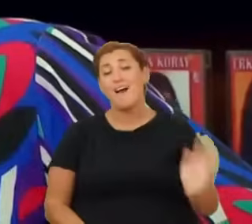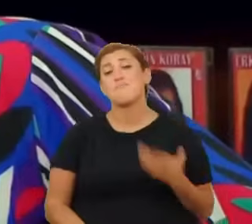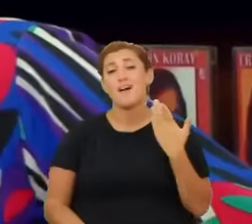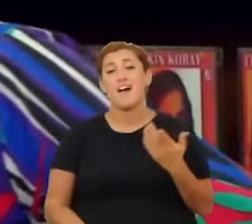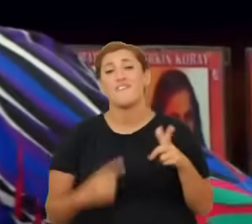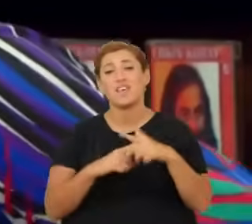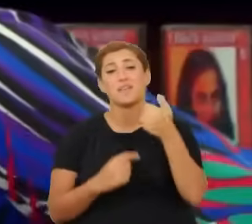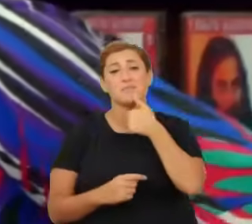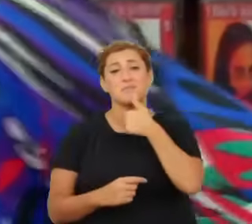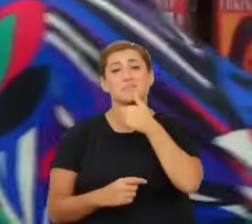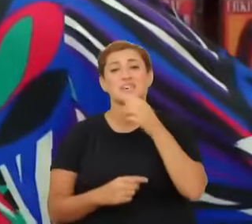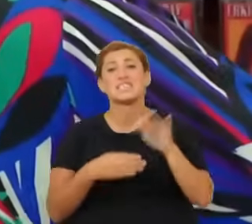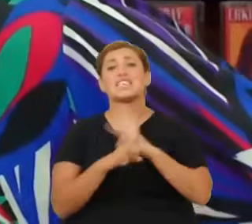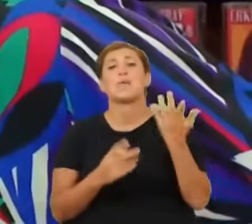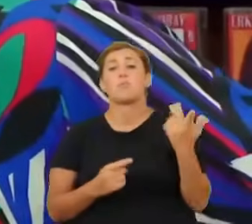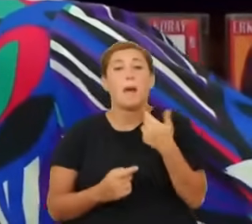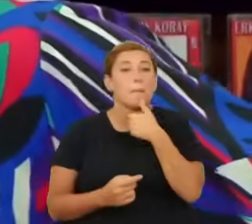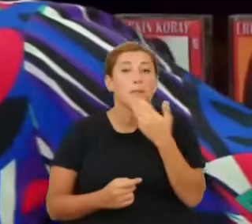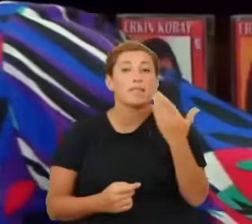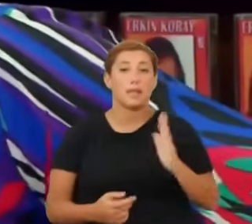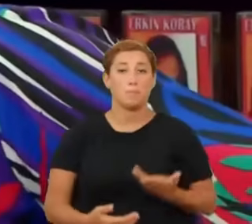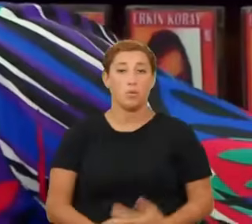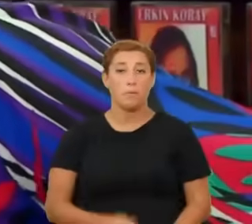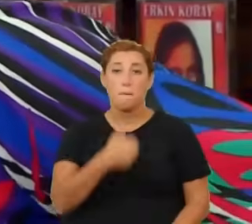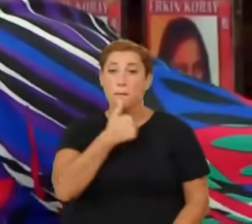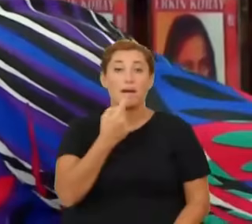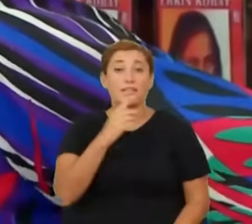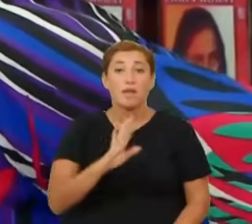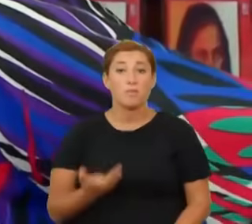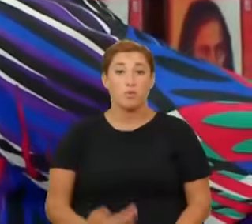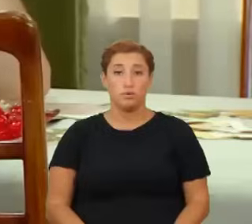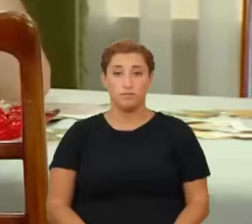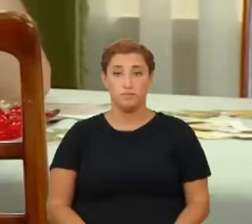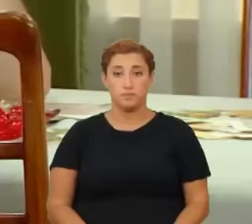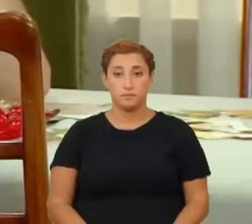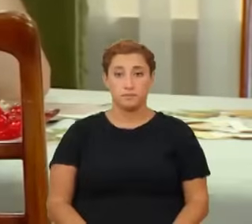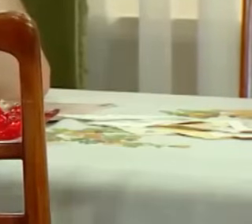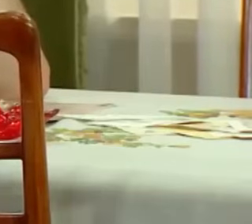Aman Fehmi babadan yeri gidemiyorum ya. Daha baba diyemiyorum ki. Baba diyemiyorum.